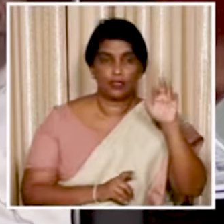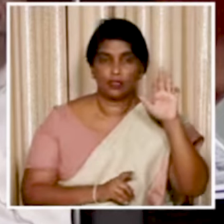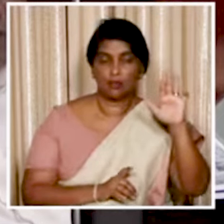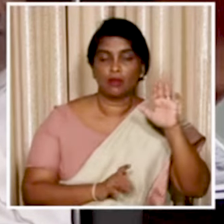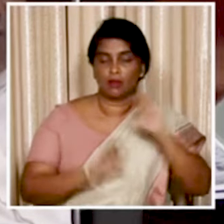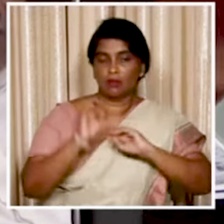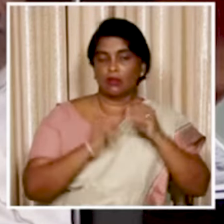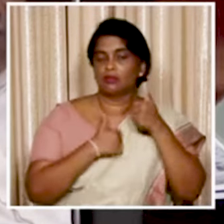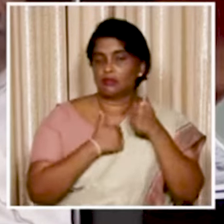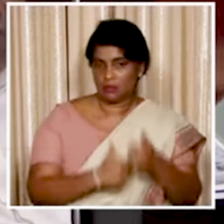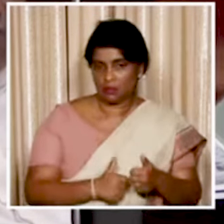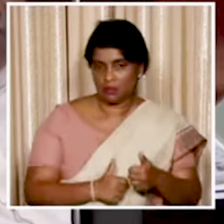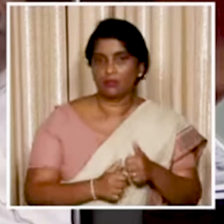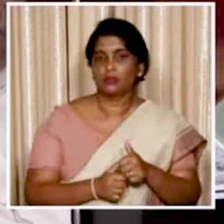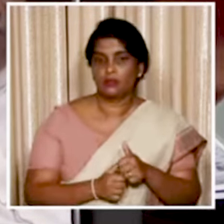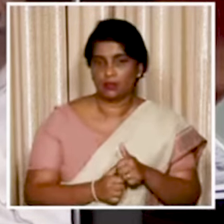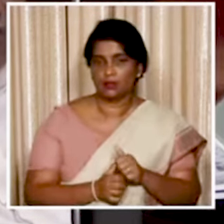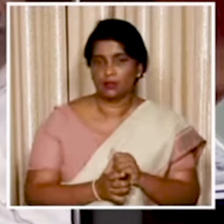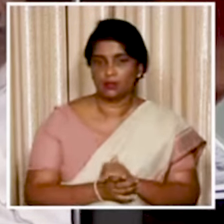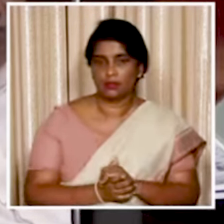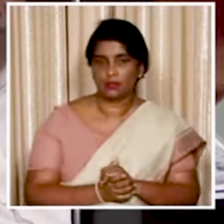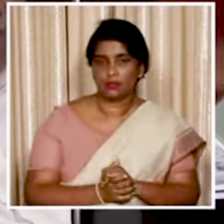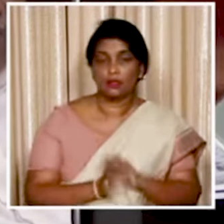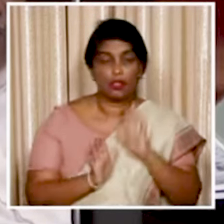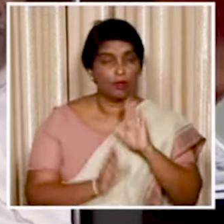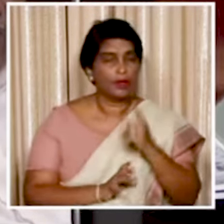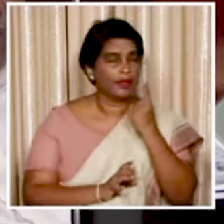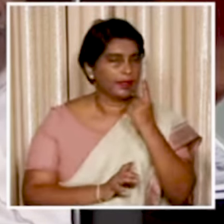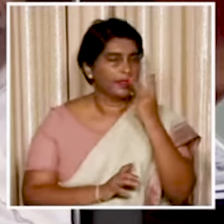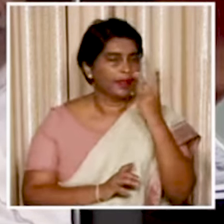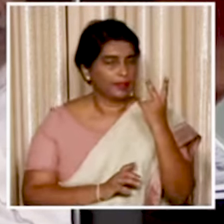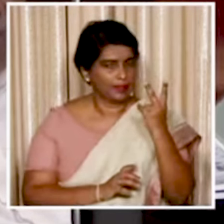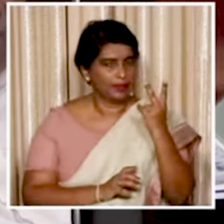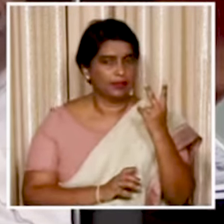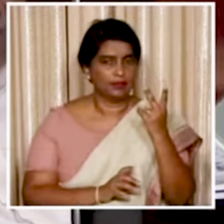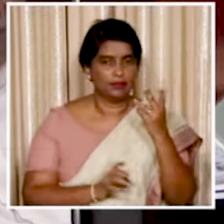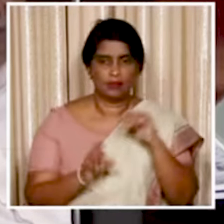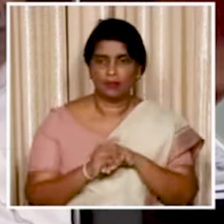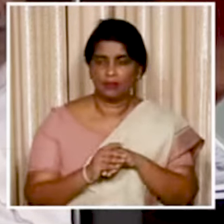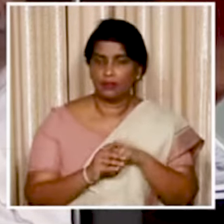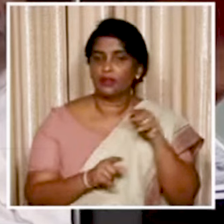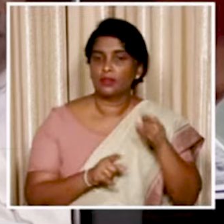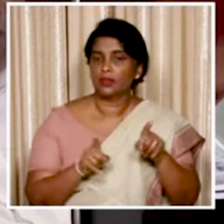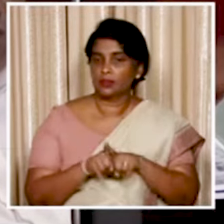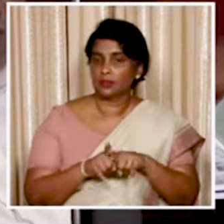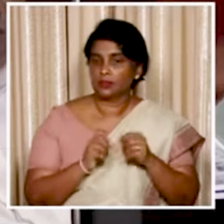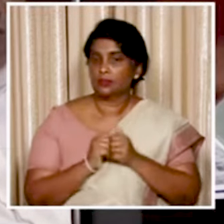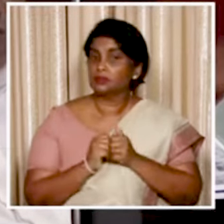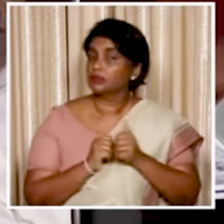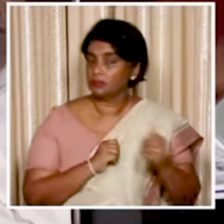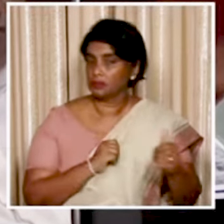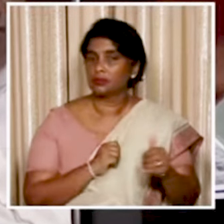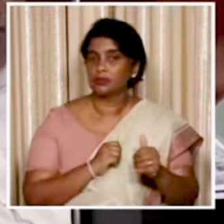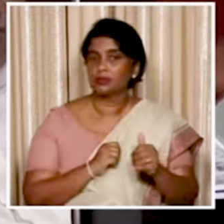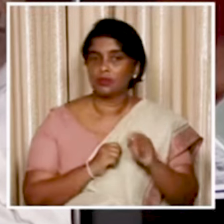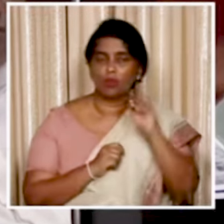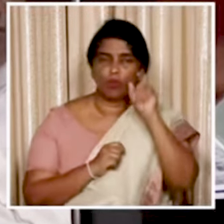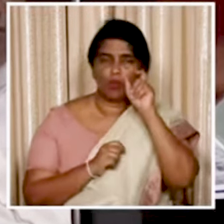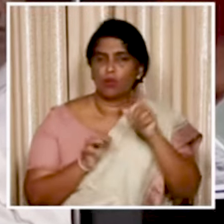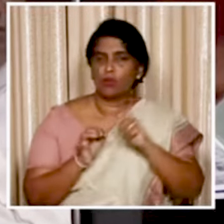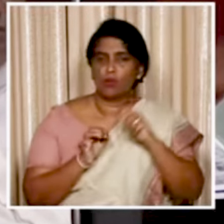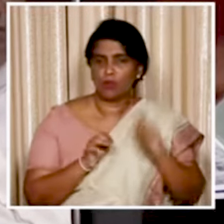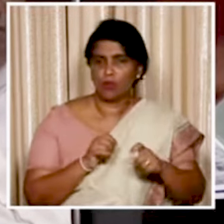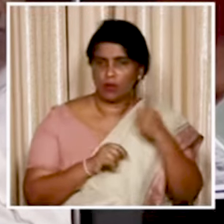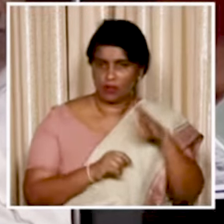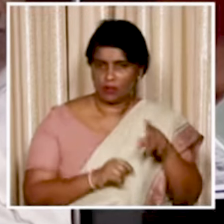අවංකයි නමුත් මේ එක්කෙනෙක් දෙන්නෙක් ඉඳලා මේ වගේ වැඩ බලන්න මේ ඉන්ටර්නෙට් බෝඩර් එක